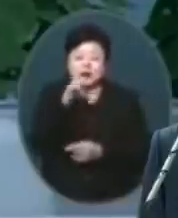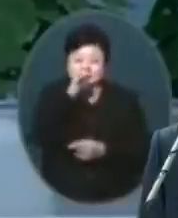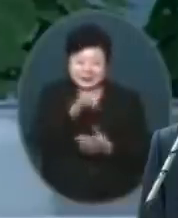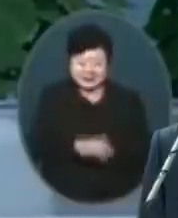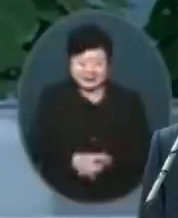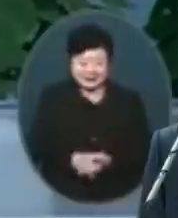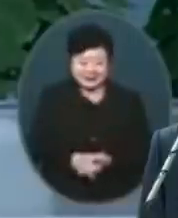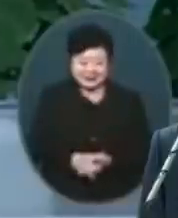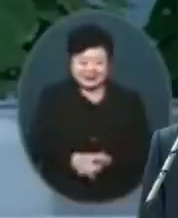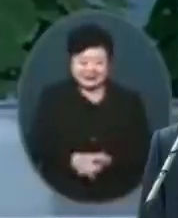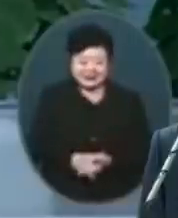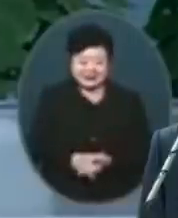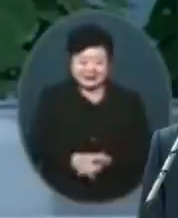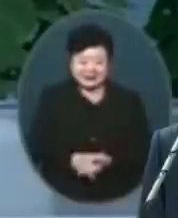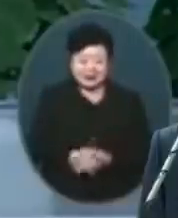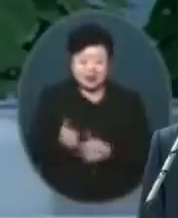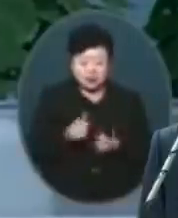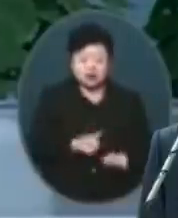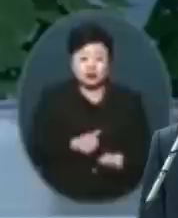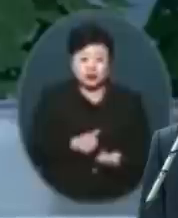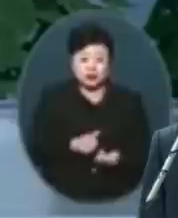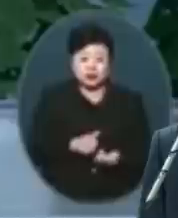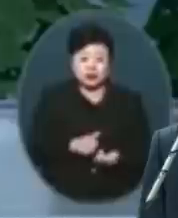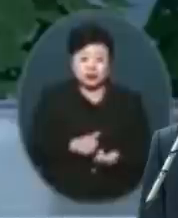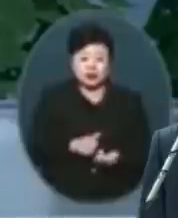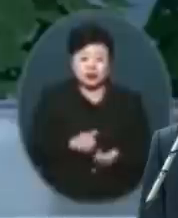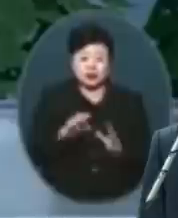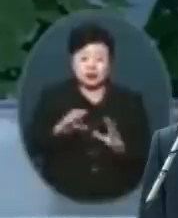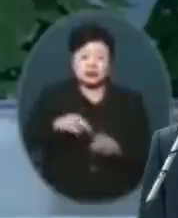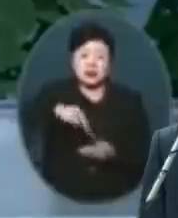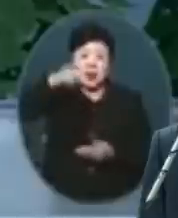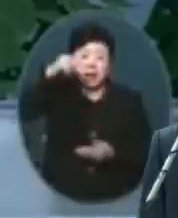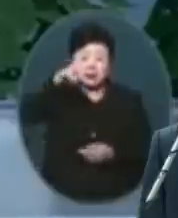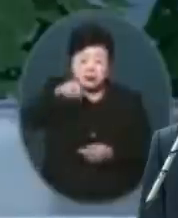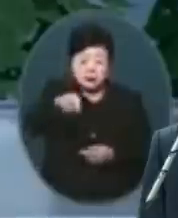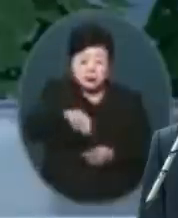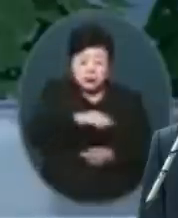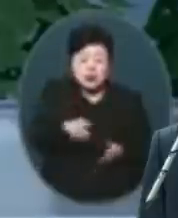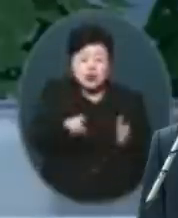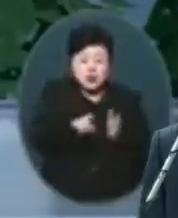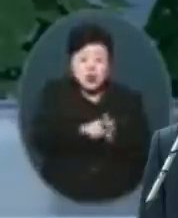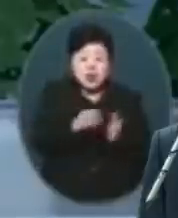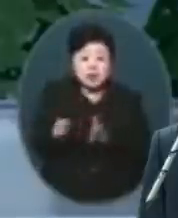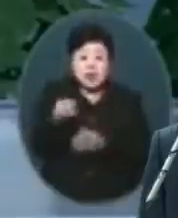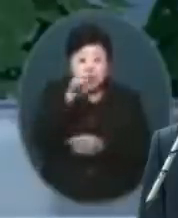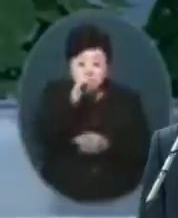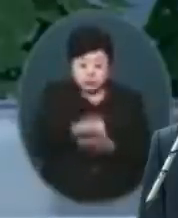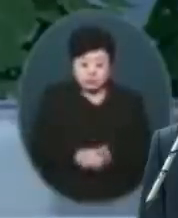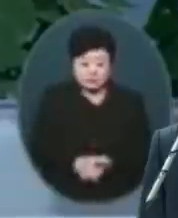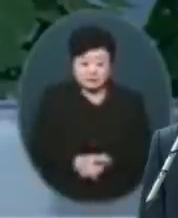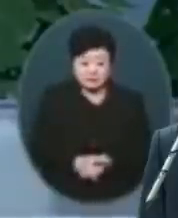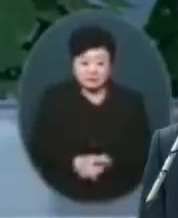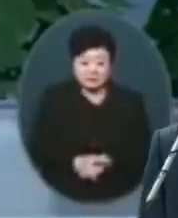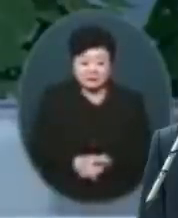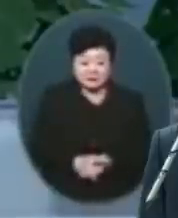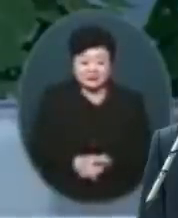놓으십니다. 심지어는 죽어서 세상 건너가면 그곳에서도 우리를 위해서 예비해 놓으신 것입니다.